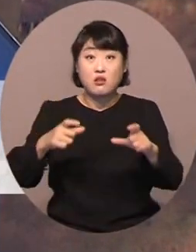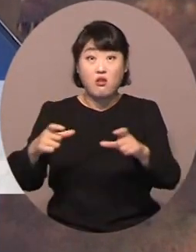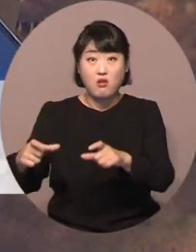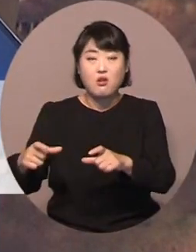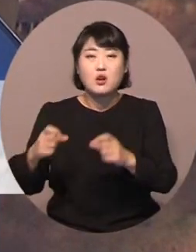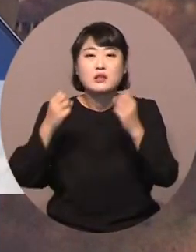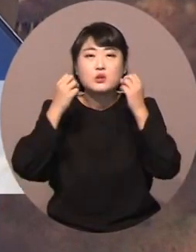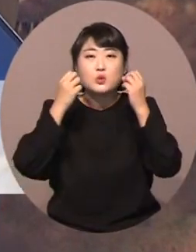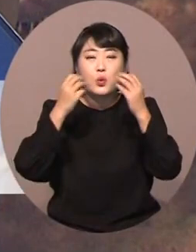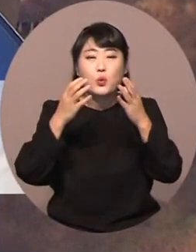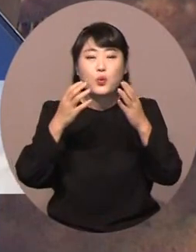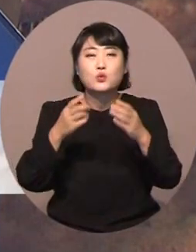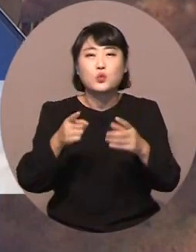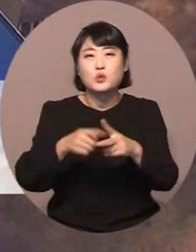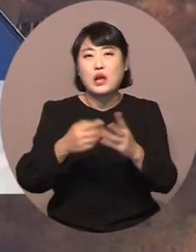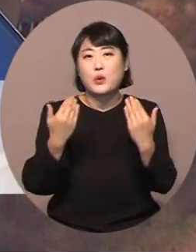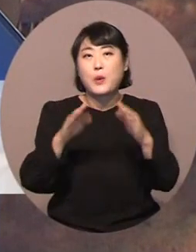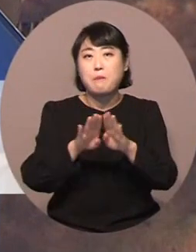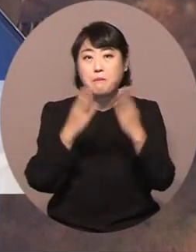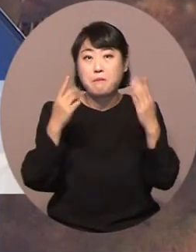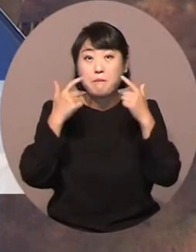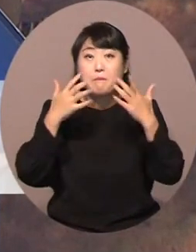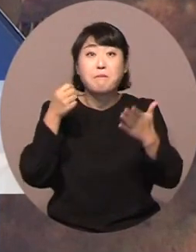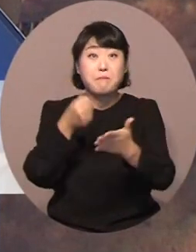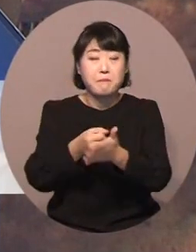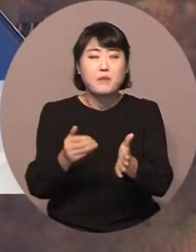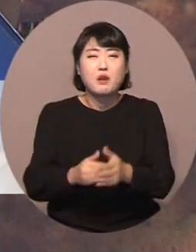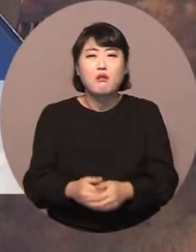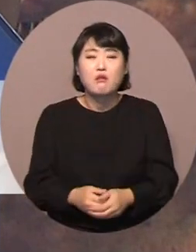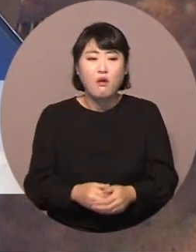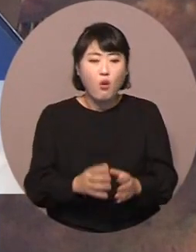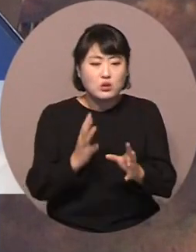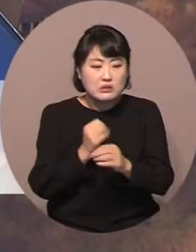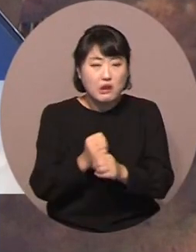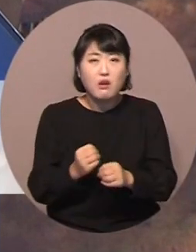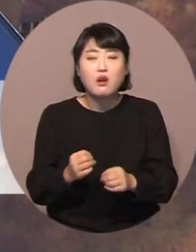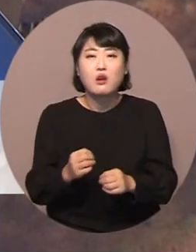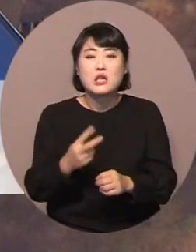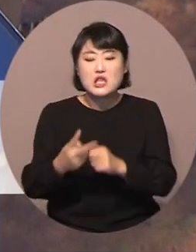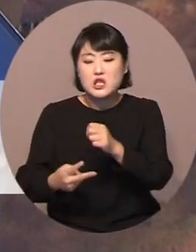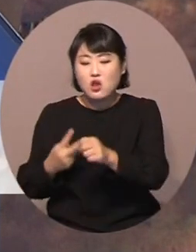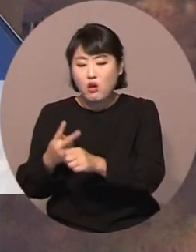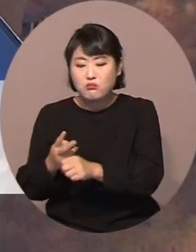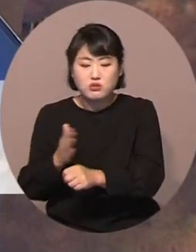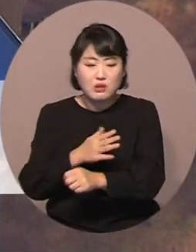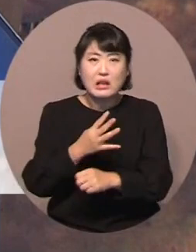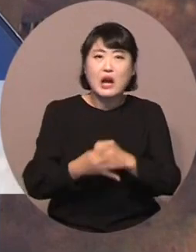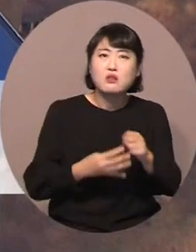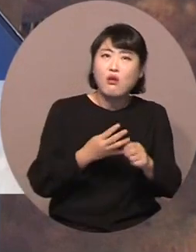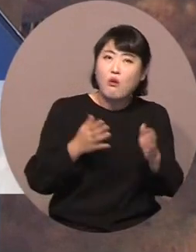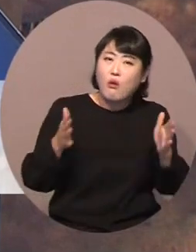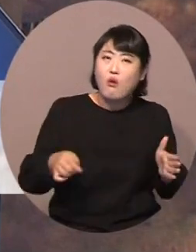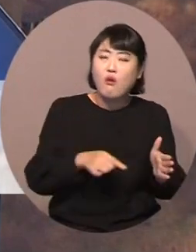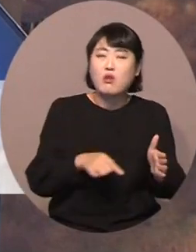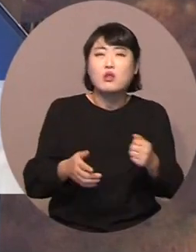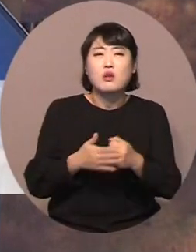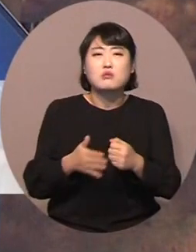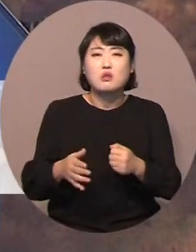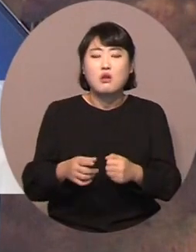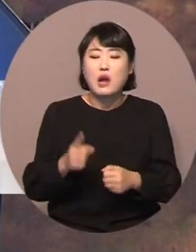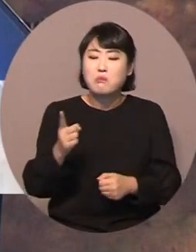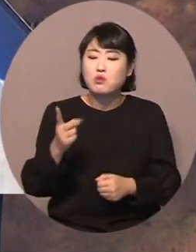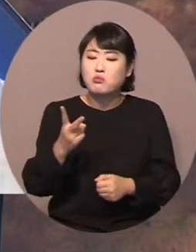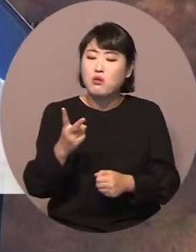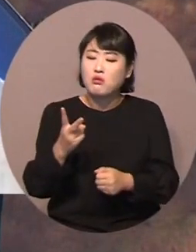확정됐는데요. 하지만 학교가 개교하기까지 입주 시기에 따라서 최장 4년이 걸리다 보니 한두 번씩 또 전학을